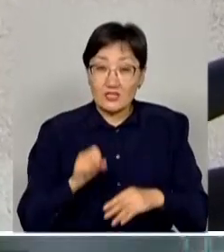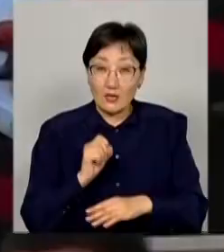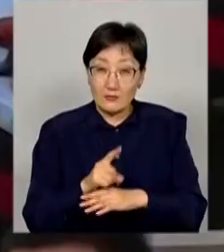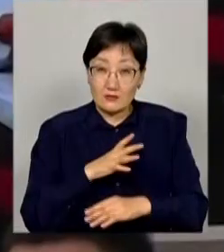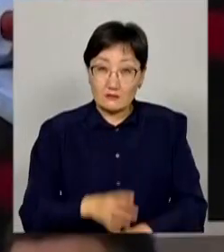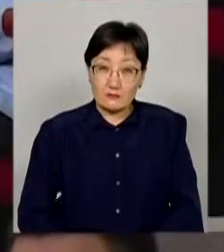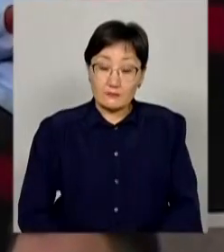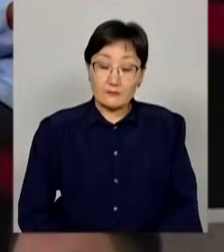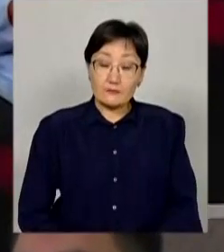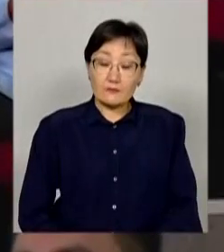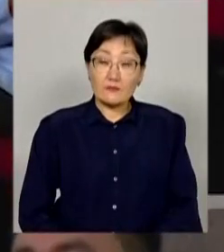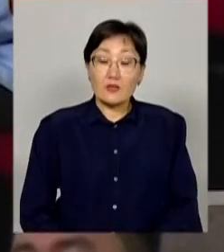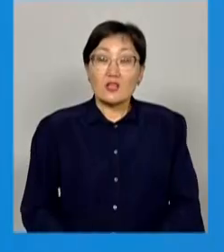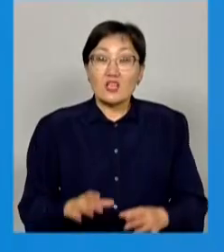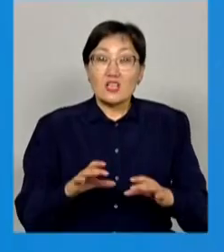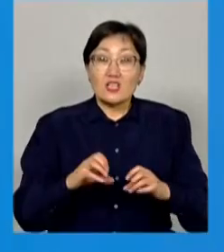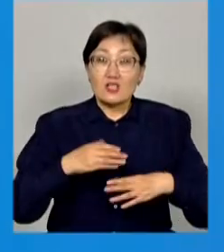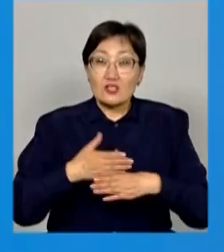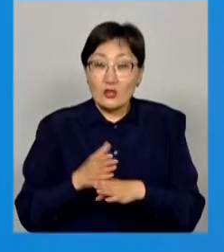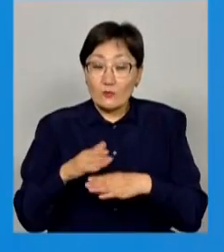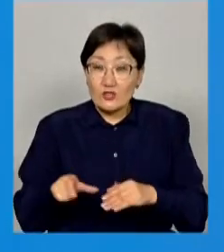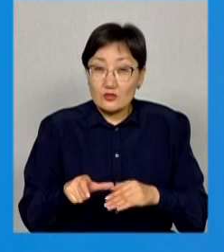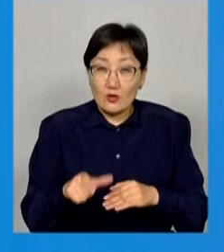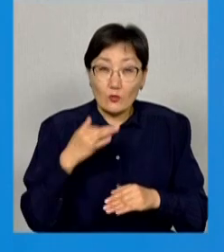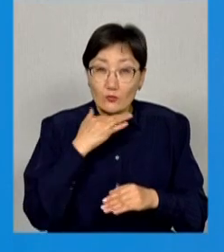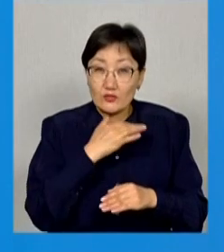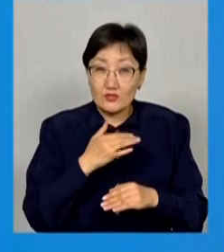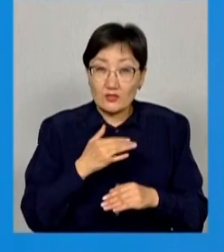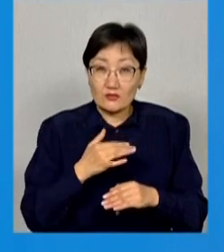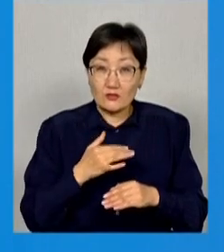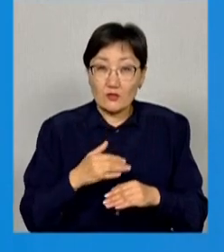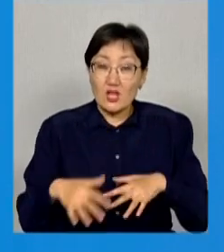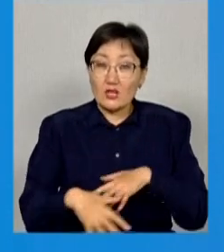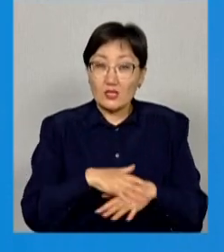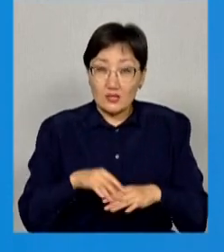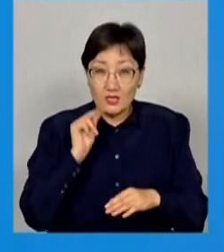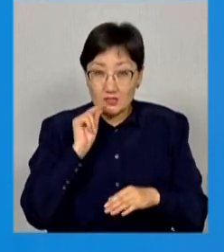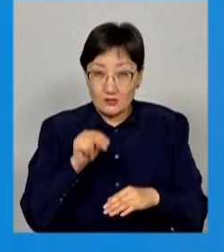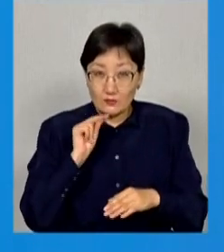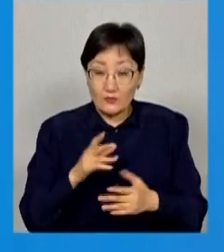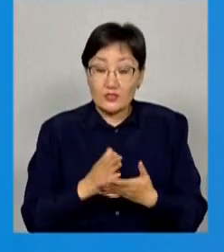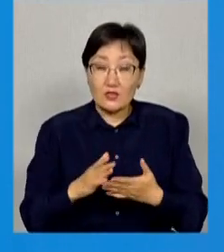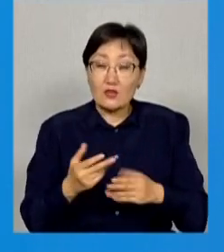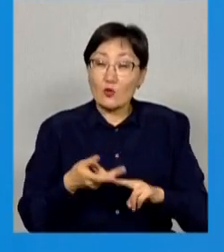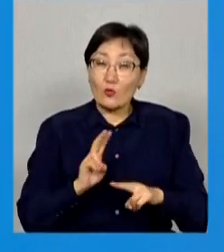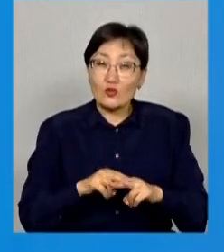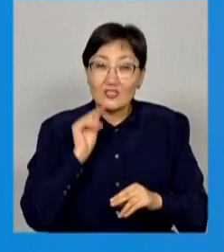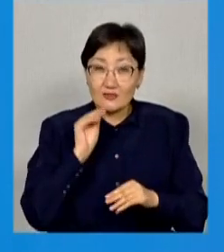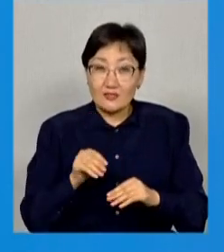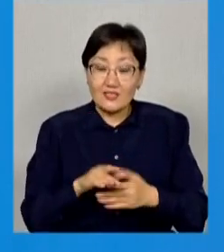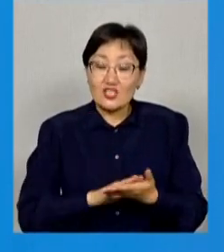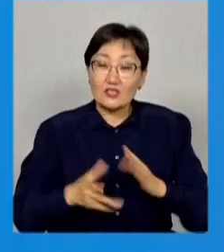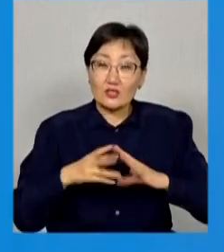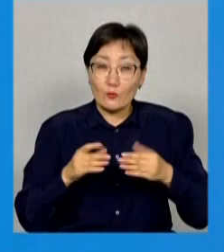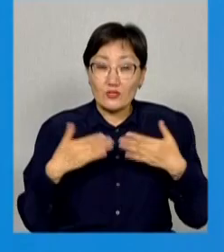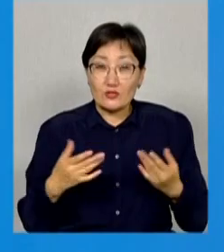тапсырды. Шұрқ тесік жолдар талай рет жолдың сынына ұшырады. Бірақ содан ешқандай нәтиже жоқ.